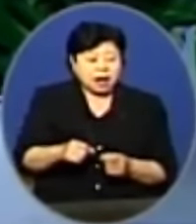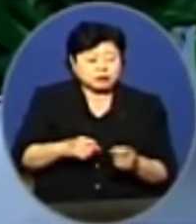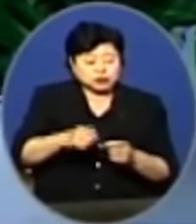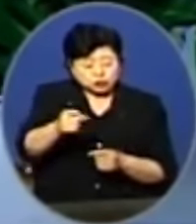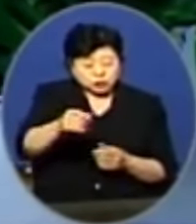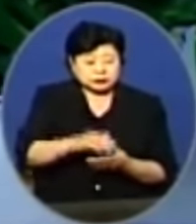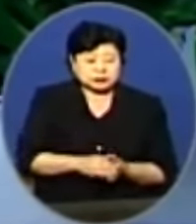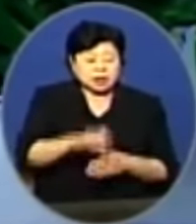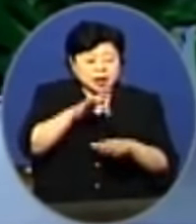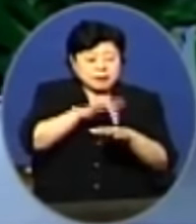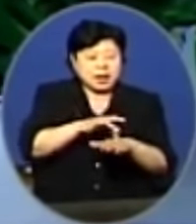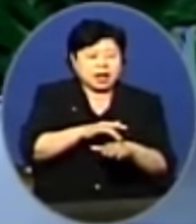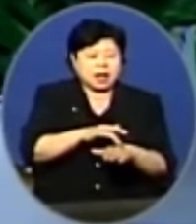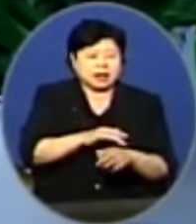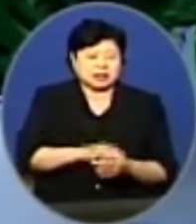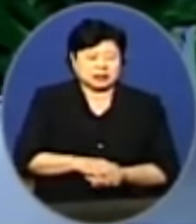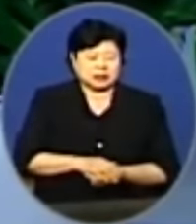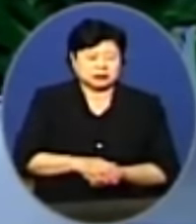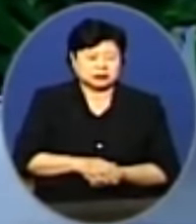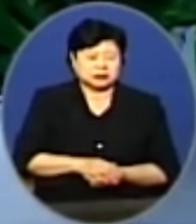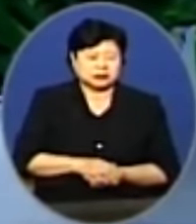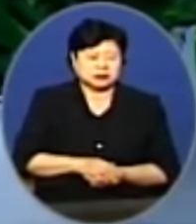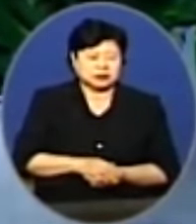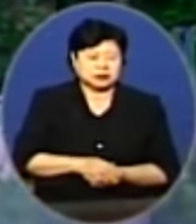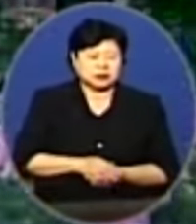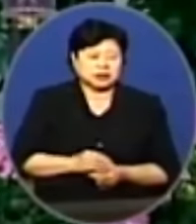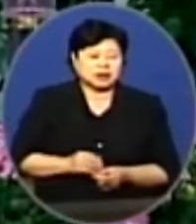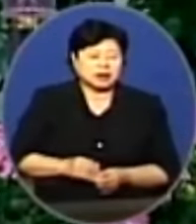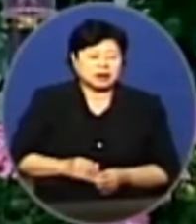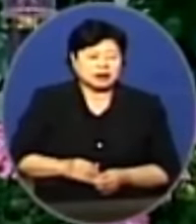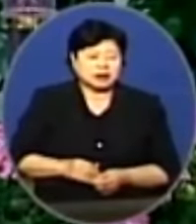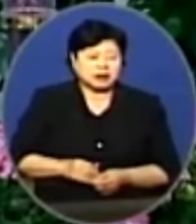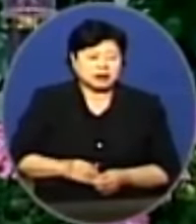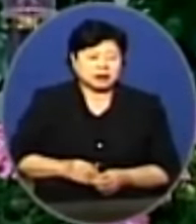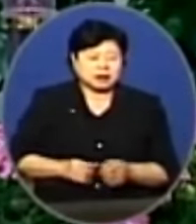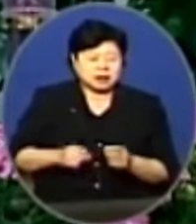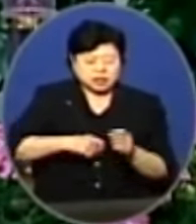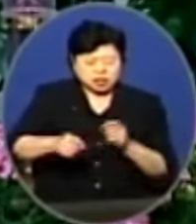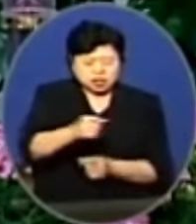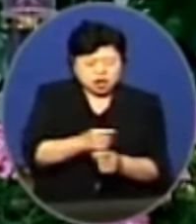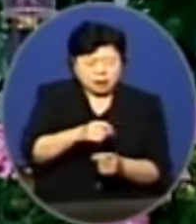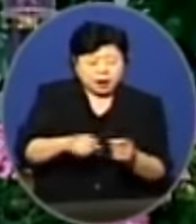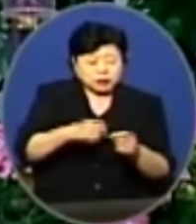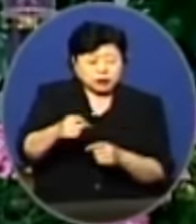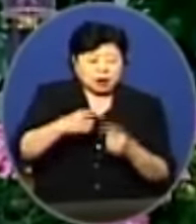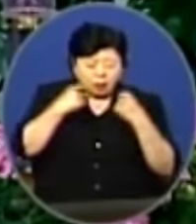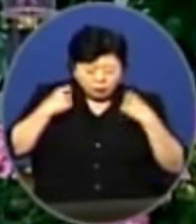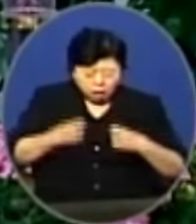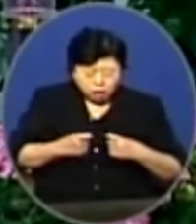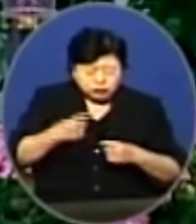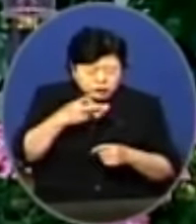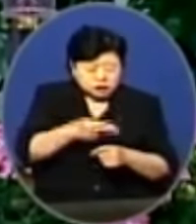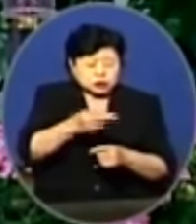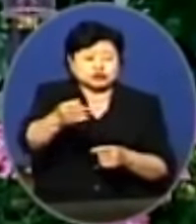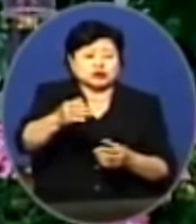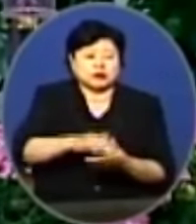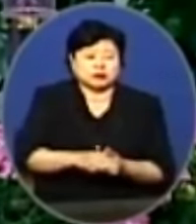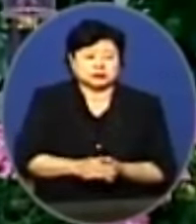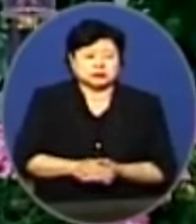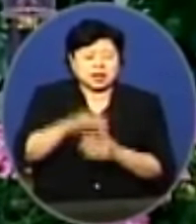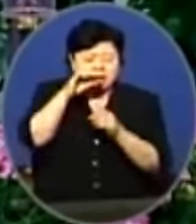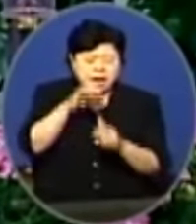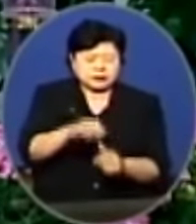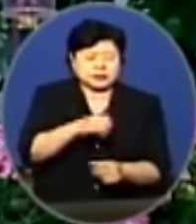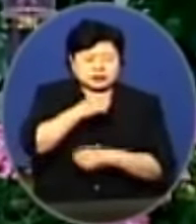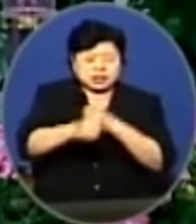풀어준다. 마귀가 흉악한 놈 아닙니까? 흉악의 결박을 풀어준다. 멍에의 줄을 끌어주며